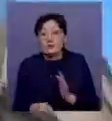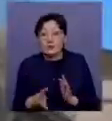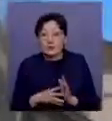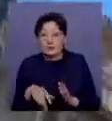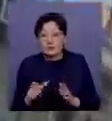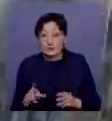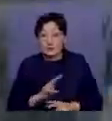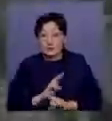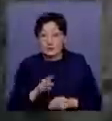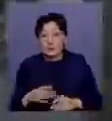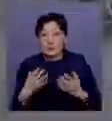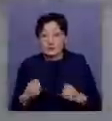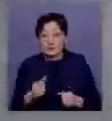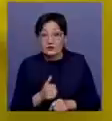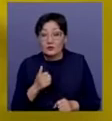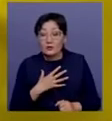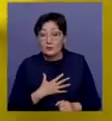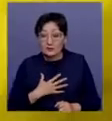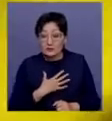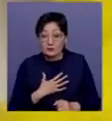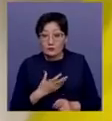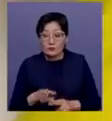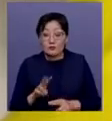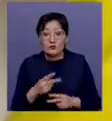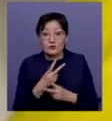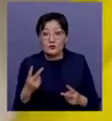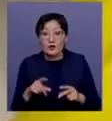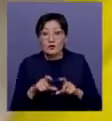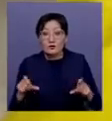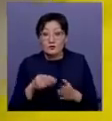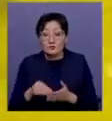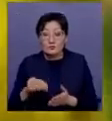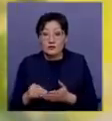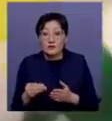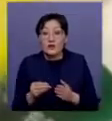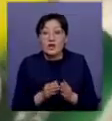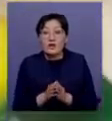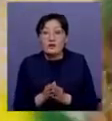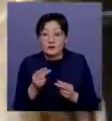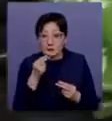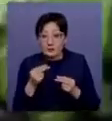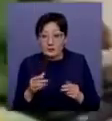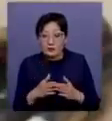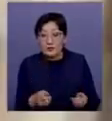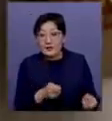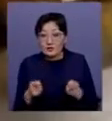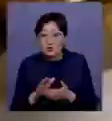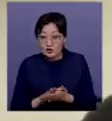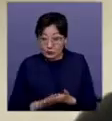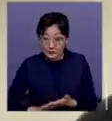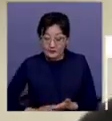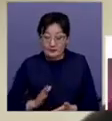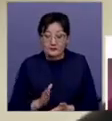Жергілікті тұрғындар денсаулықтарына қатты алаңдайды. Видеода көріп тұрғандарыңызды дүкеннен сатып алған тағамдардың сыртын үйге әкелген соң дұрыстап жуып алады.